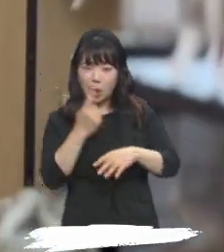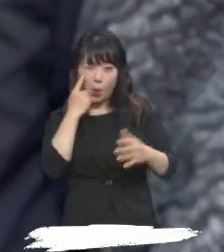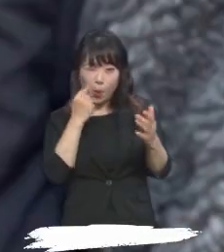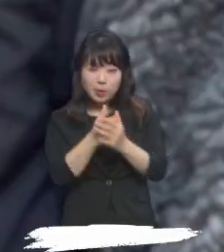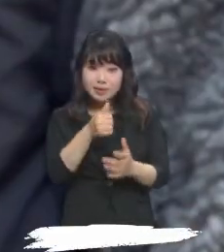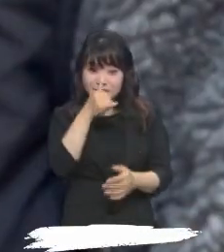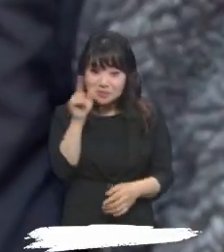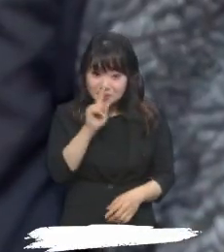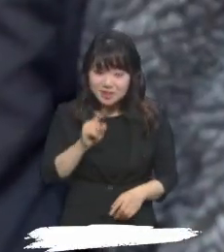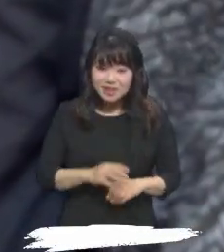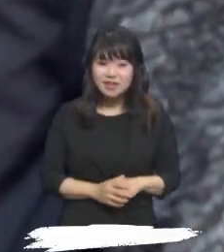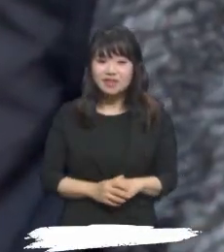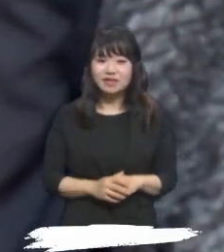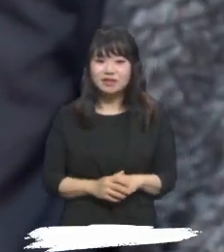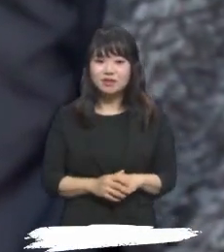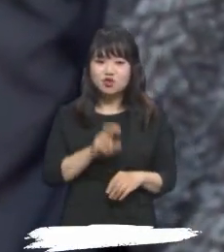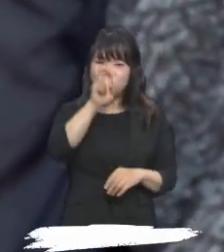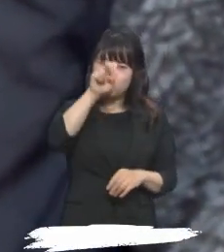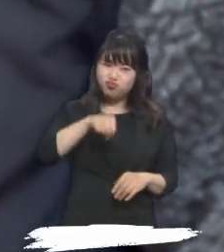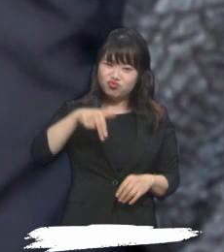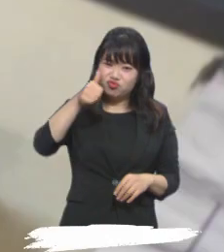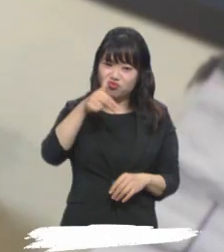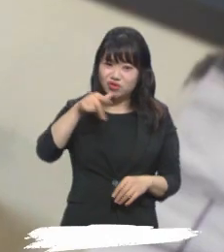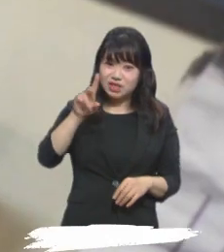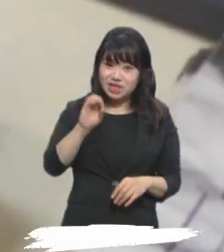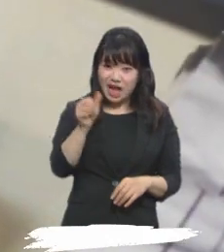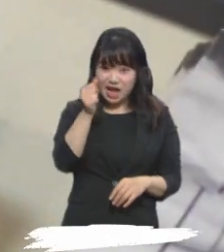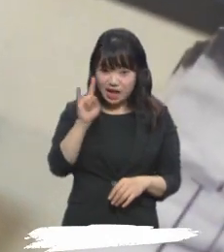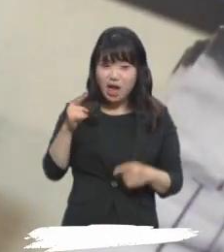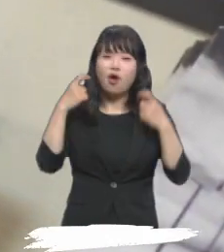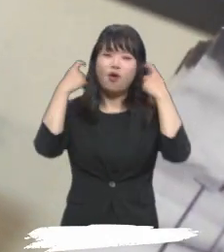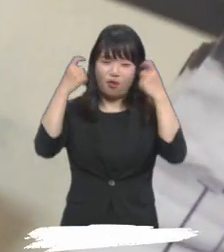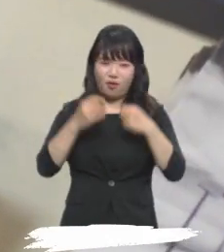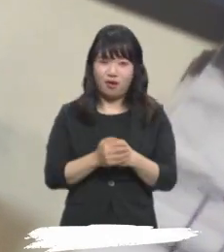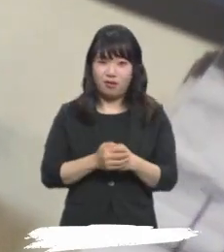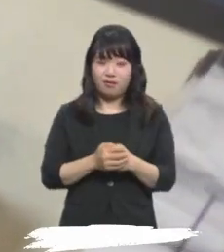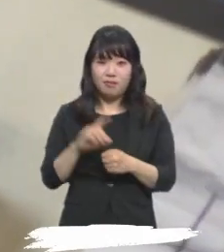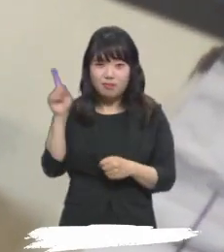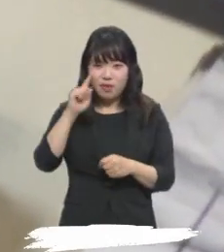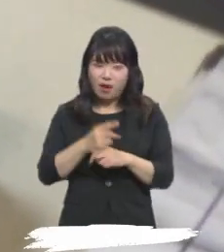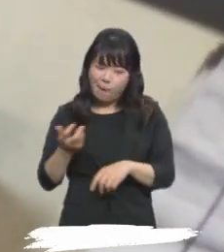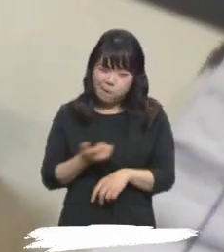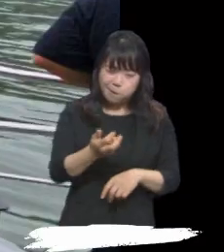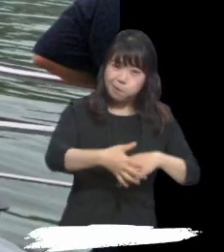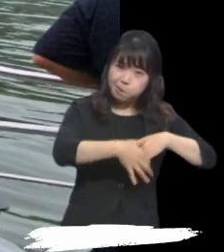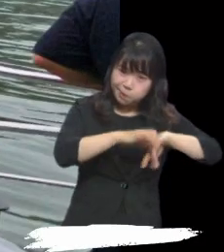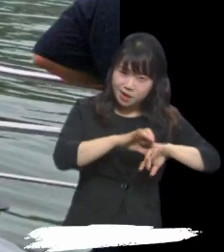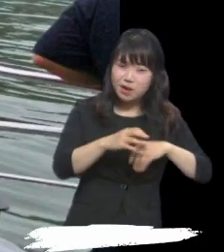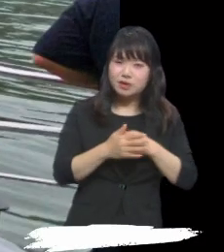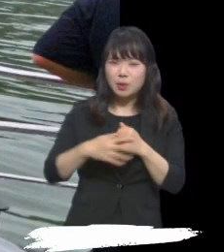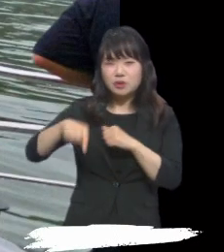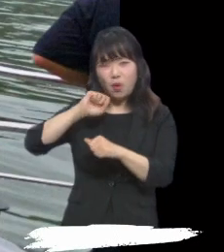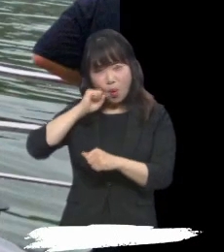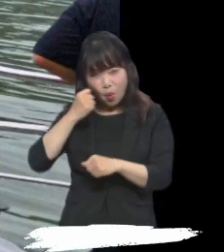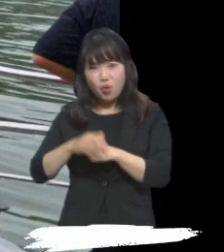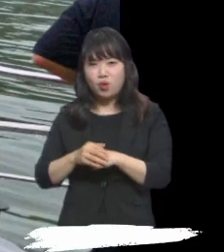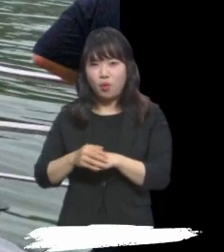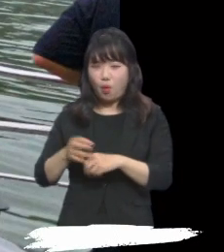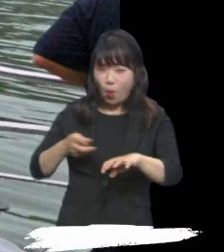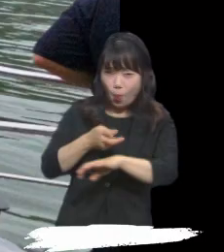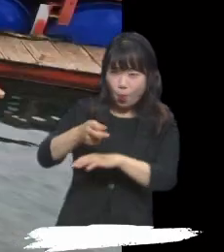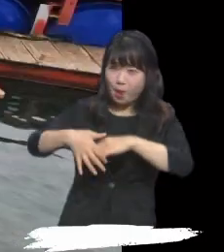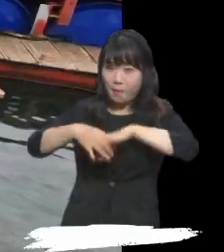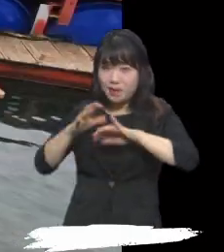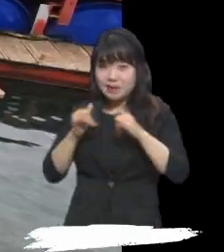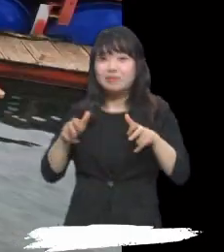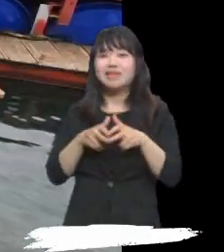띕니다. 바로 무장의 여행. 이동의 제약과 인프라 부족으로 여행을 가지 못하는 교통약자,